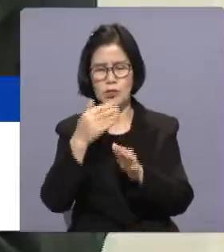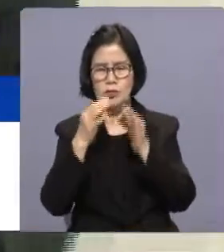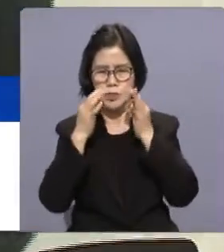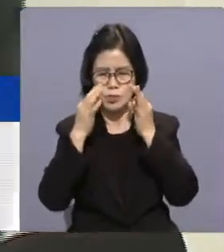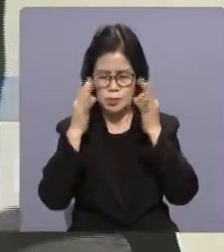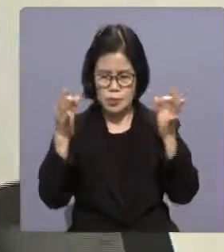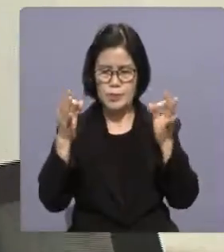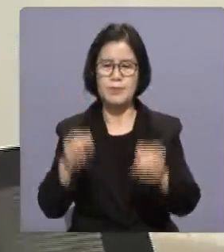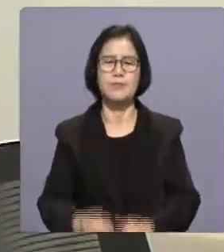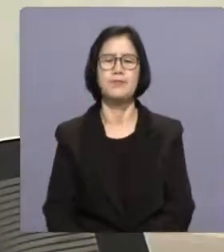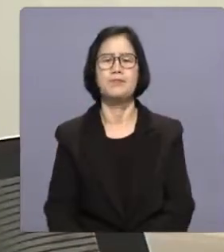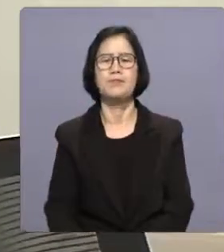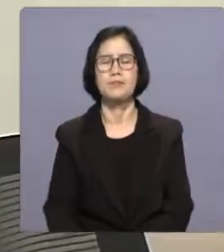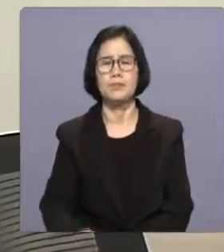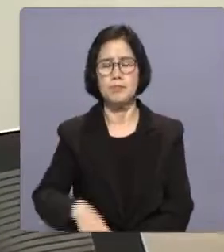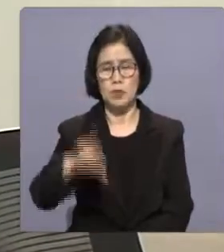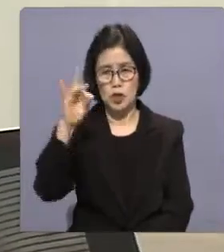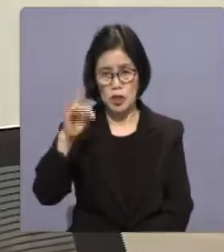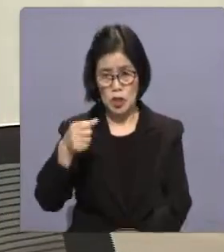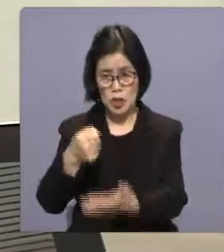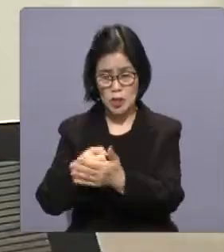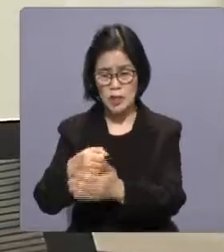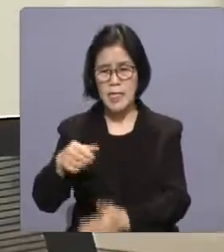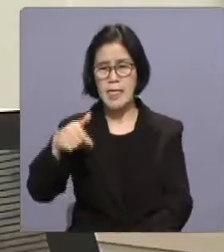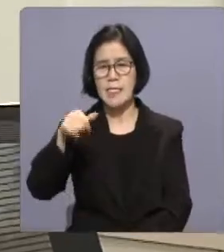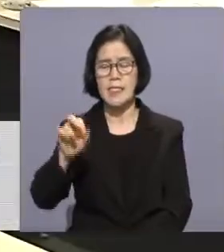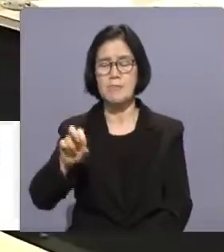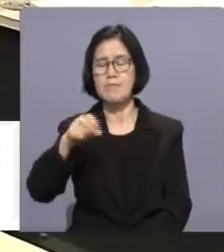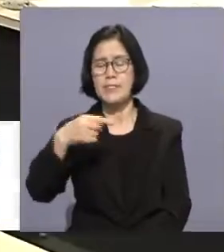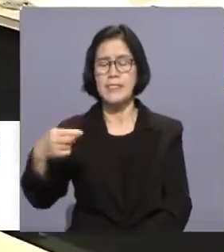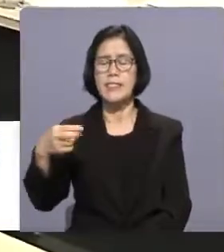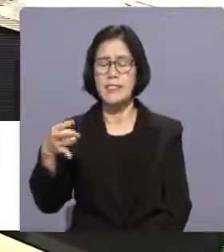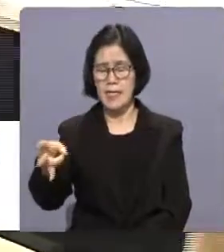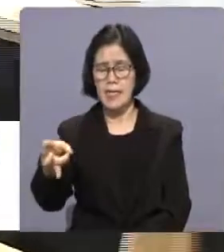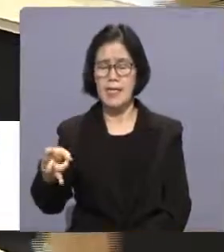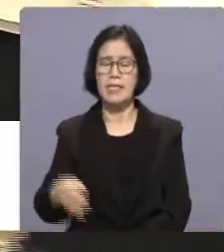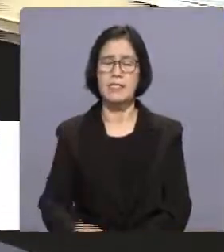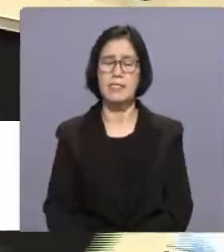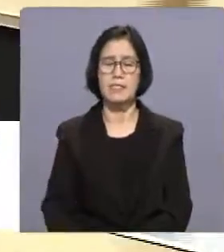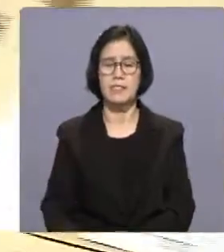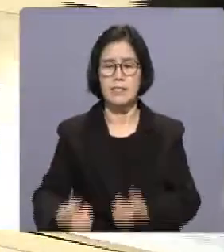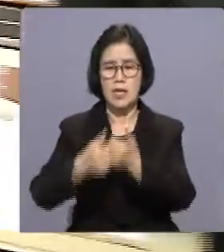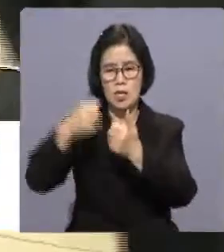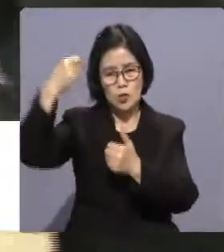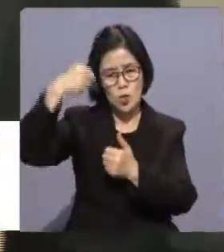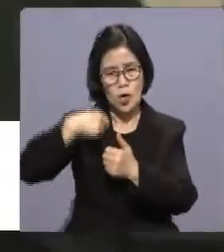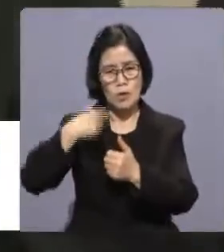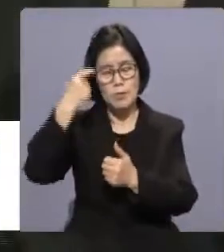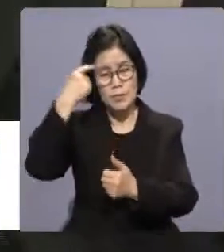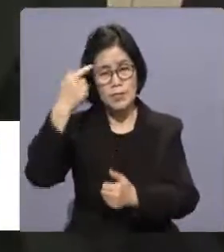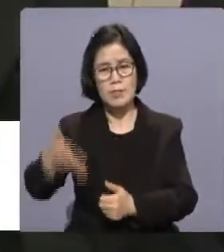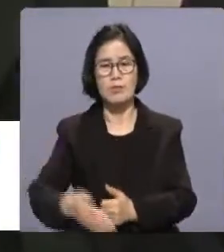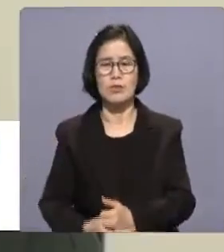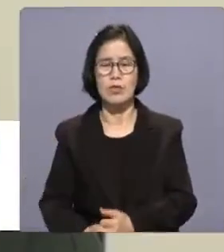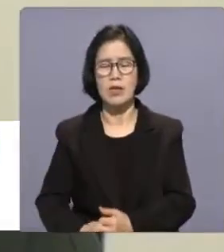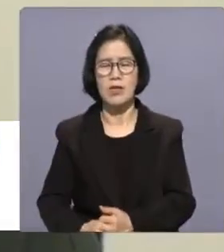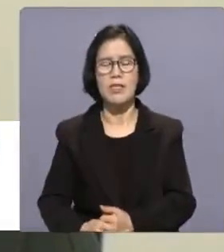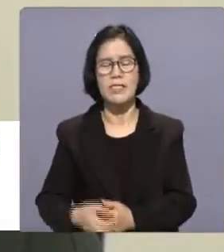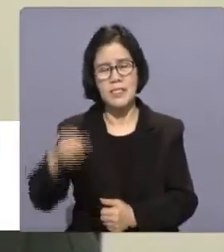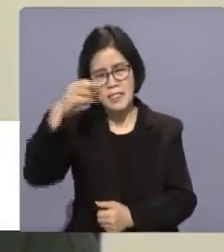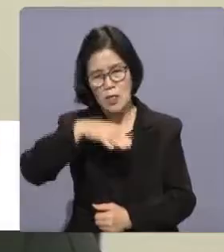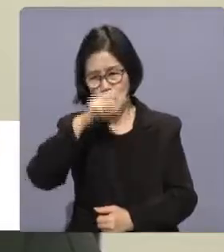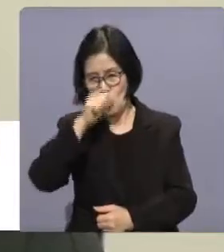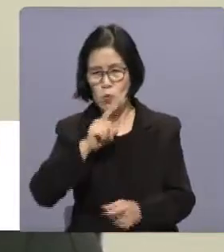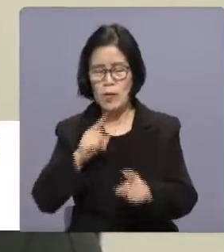다했다는 말입니다. 먼저 본선 행이 결정된 국민의힘 김은혜 후보는 대결 소감을 묻는 질문에 의례적인 덕담